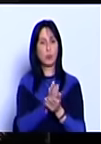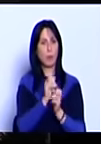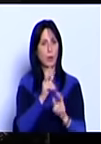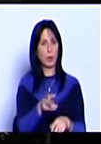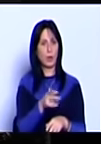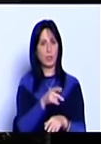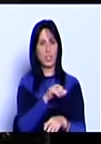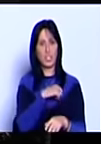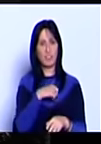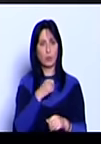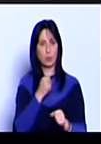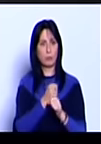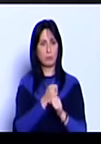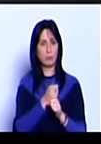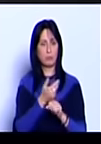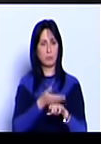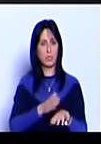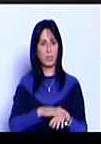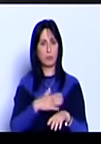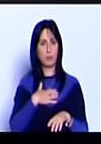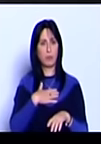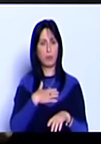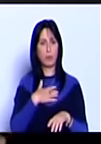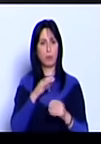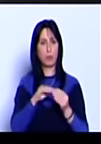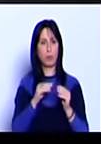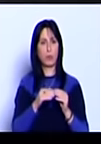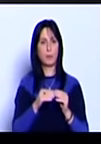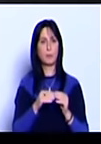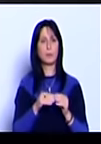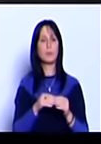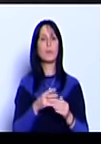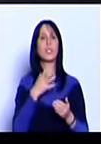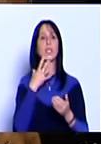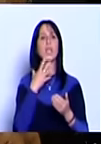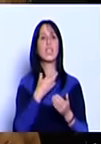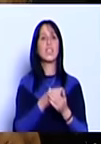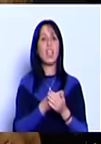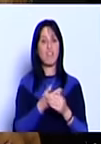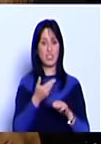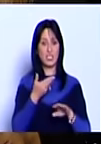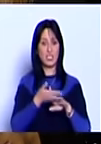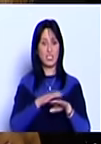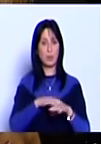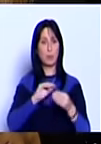მაშინ როცა თვითონ აქვს ძალიან მწვავე გეოპოლიტიკური პრობლემები? ამაზე არ არის საუბარი. თავისი მწვავე